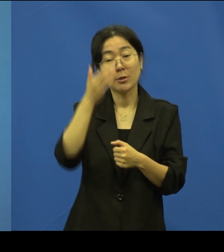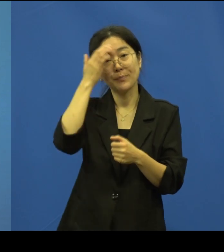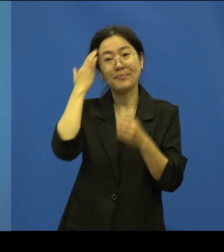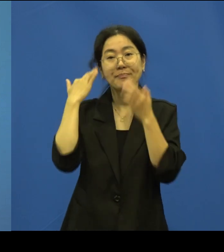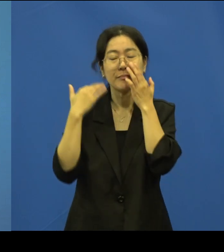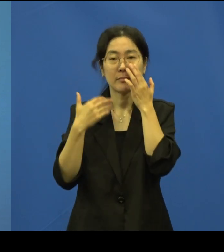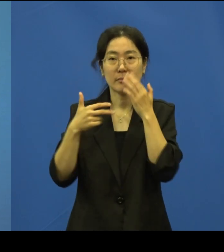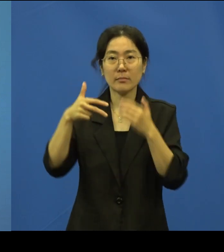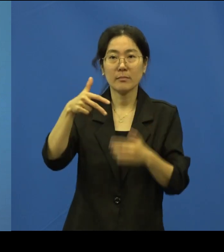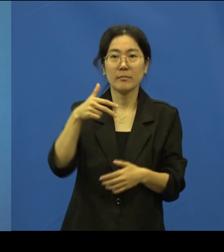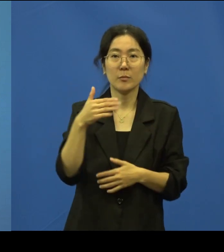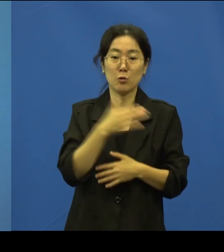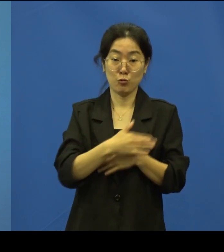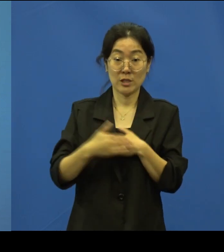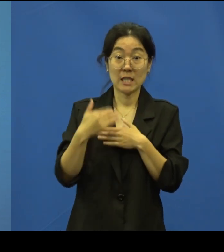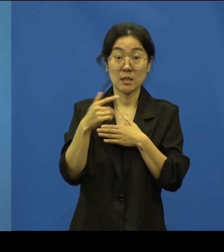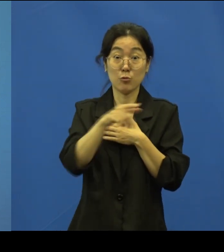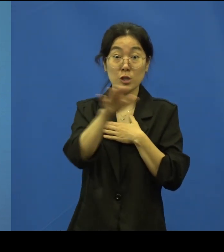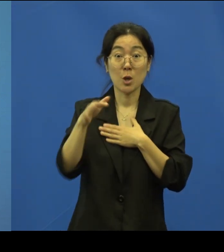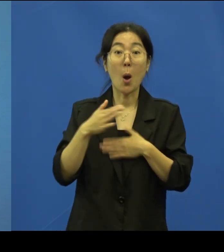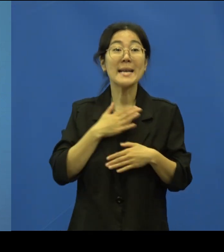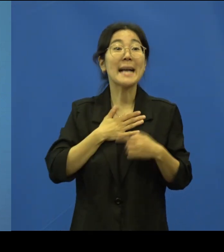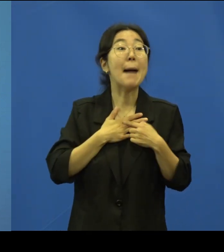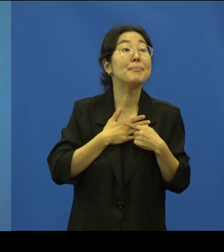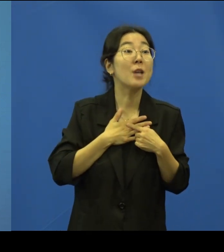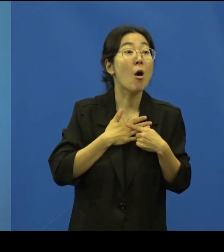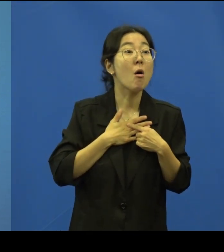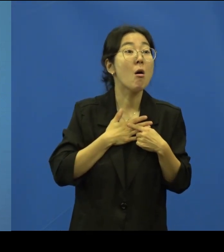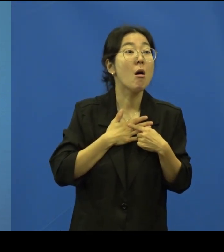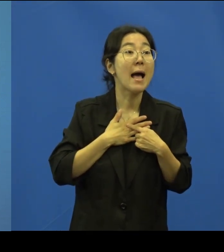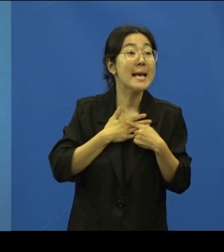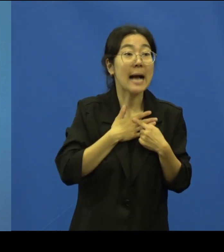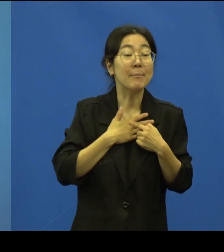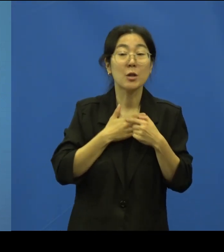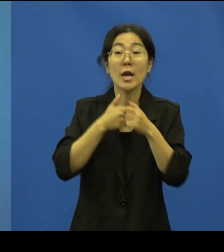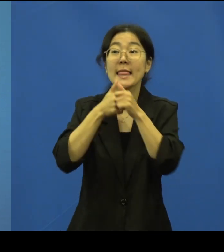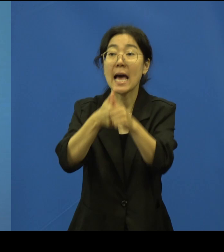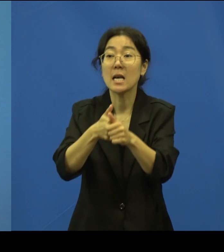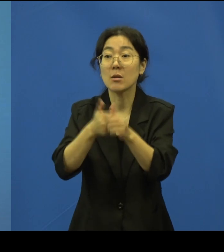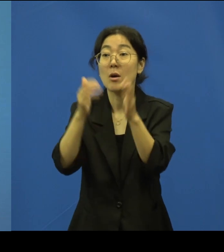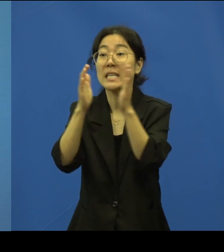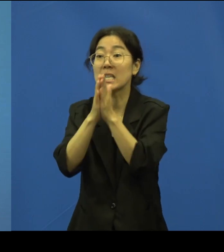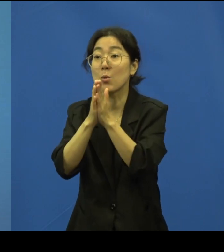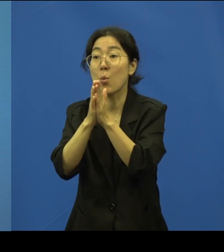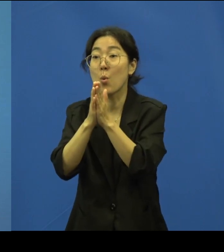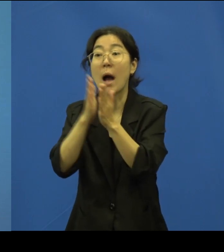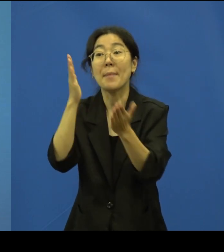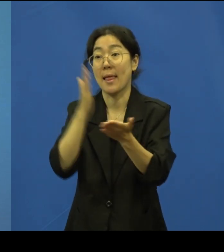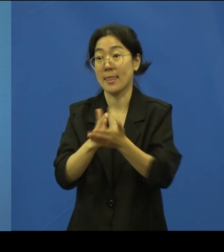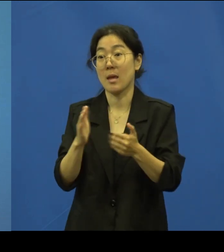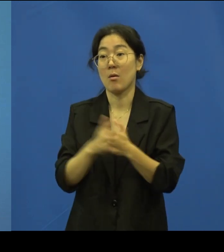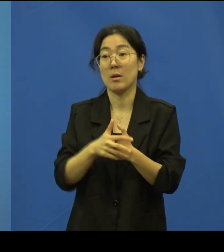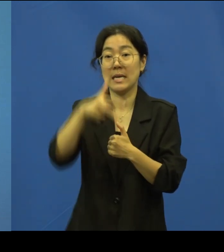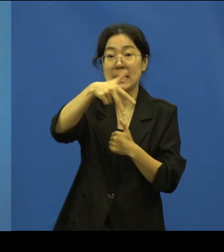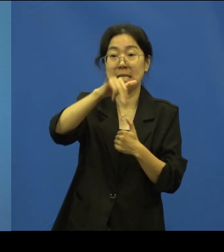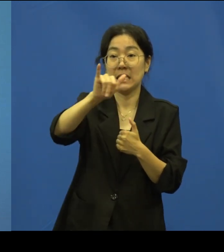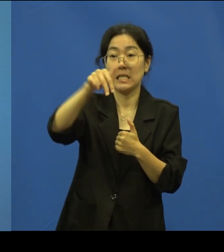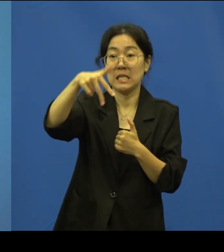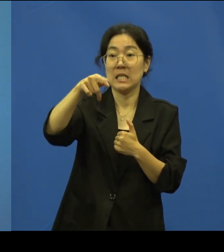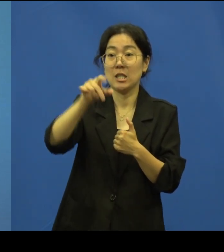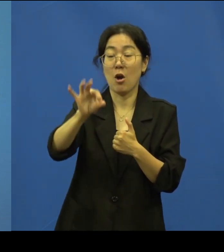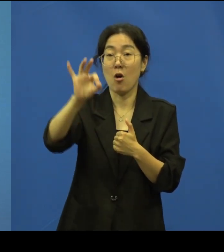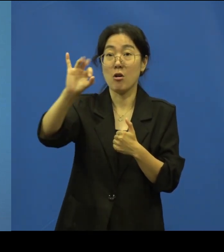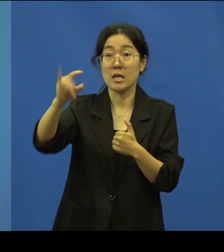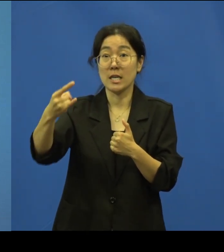3요소가 지정의잖아요. 근데 이 누군가가 지정의에 계급을 매겼어요. 그랬더니 의지가